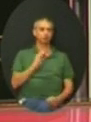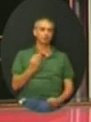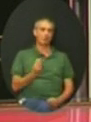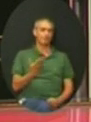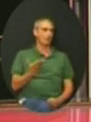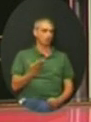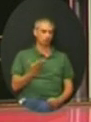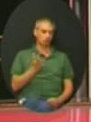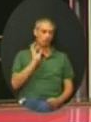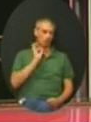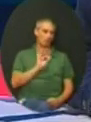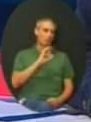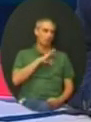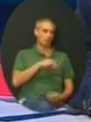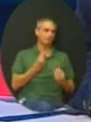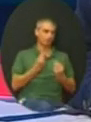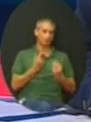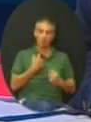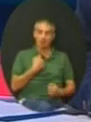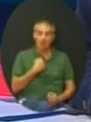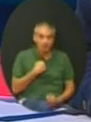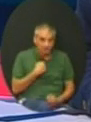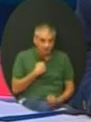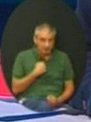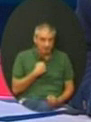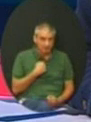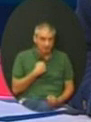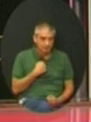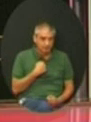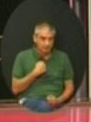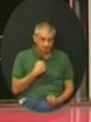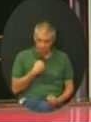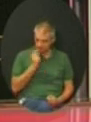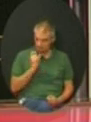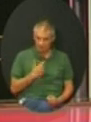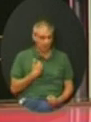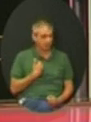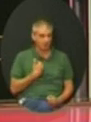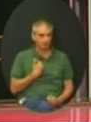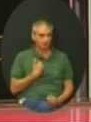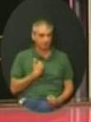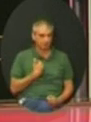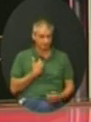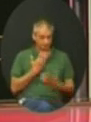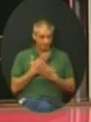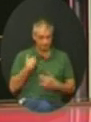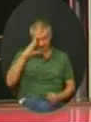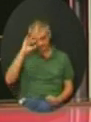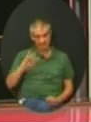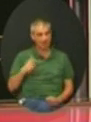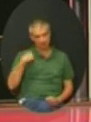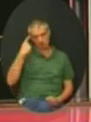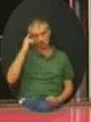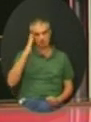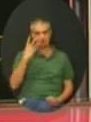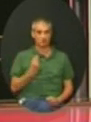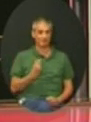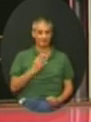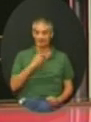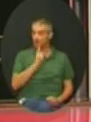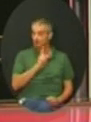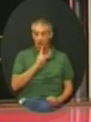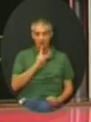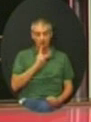משהו, לטובת משהו. אני, אדם שמילדות יודע היטב, שאם